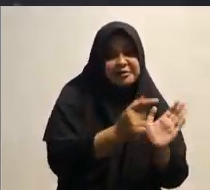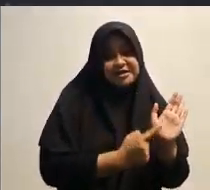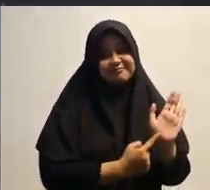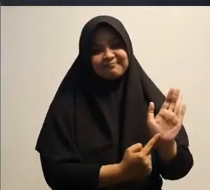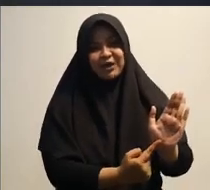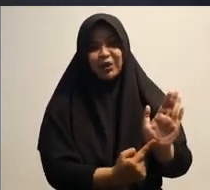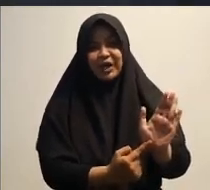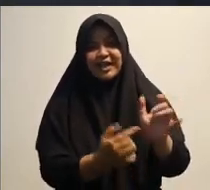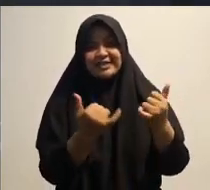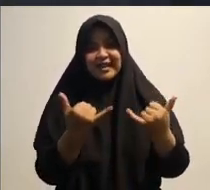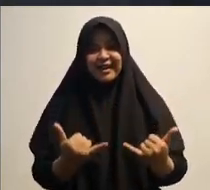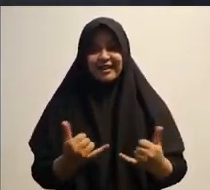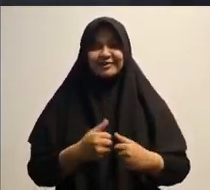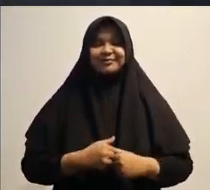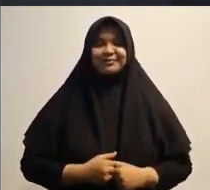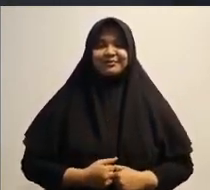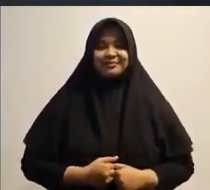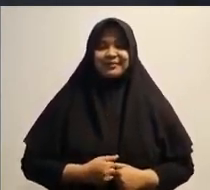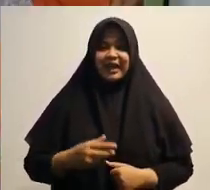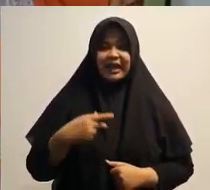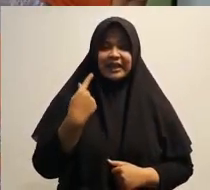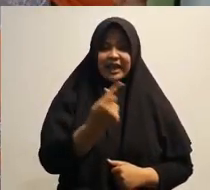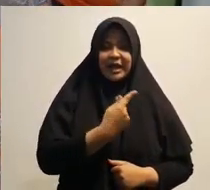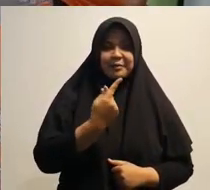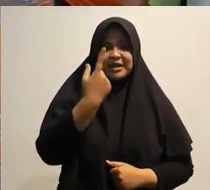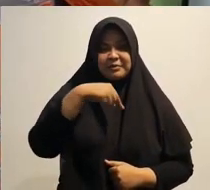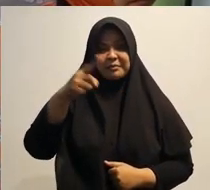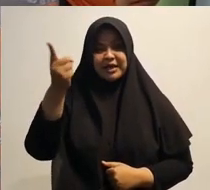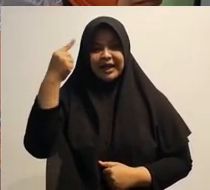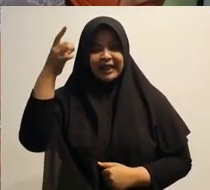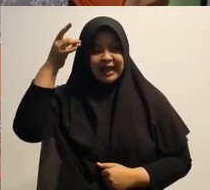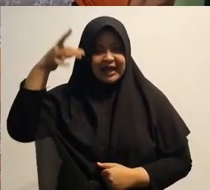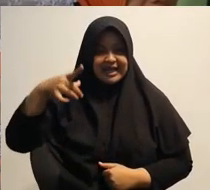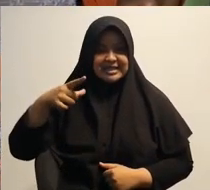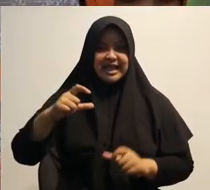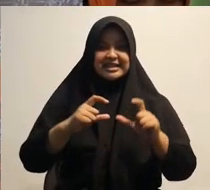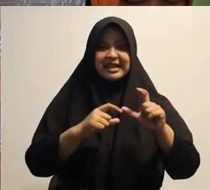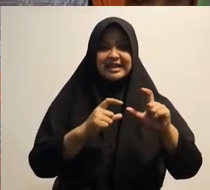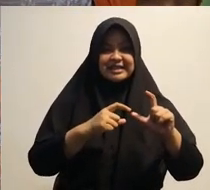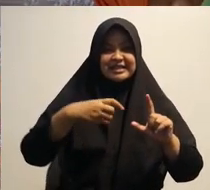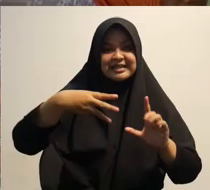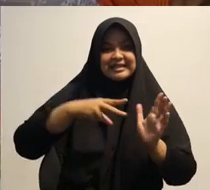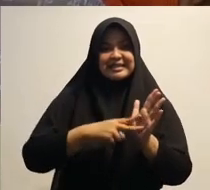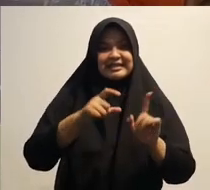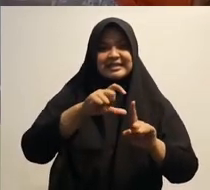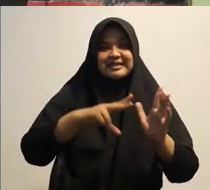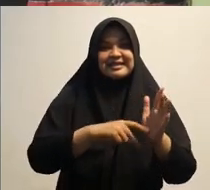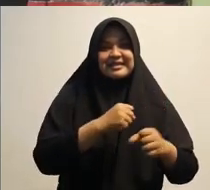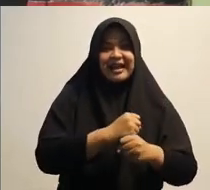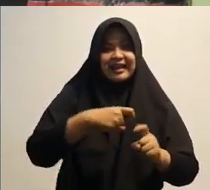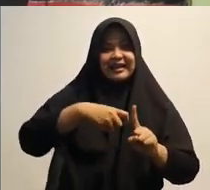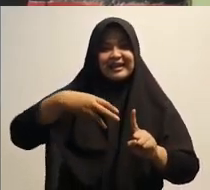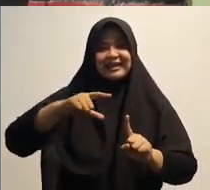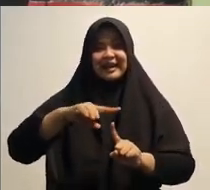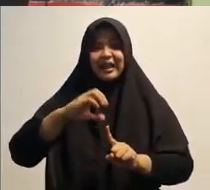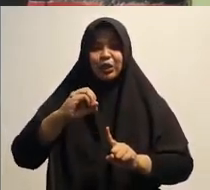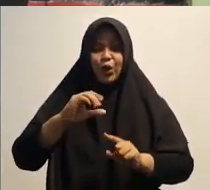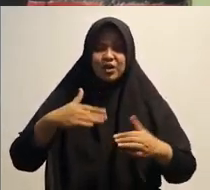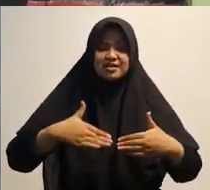data-data yang bisa dipamerkan kali ini. Kami dari pemerintah desa Sendangderto cukup senang dan